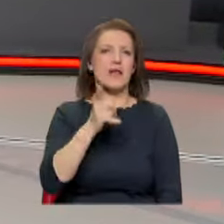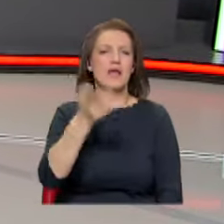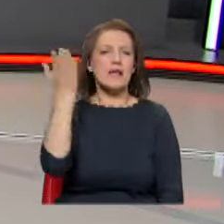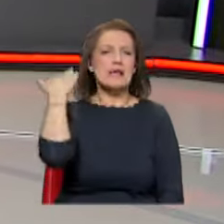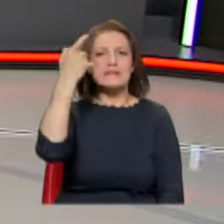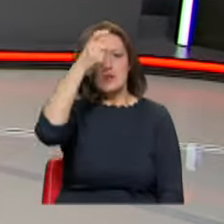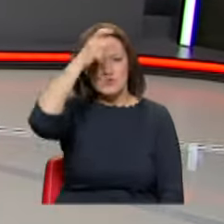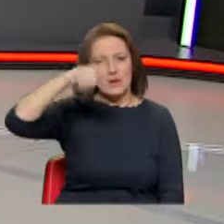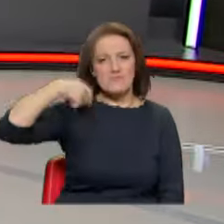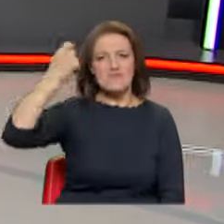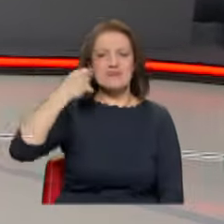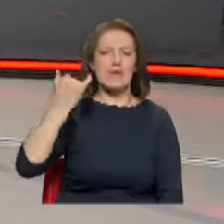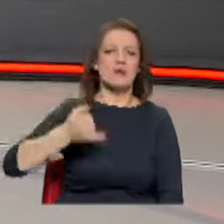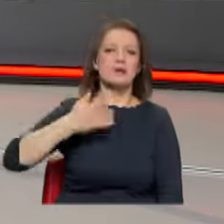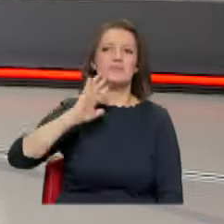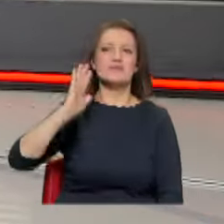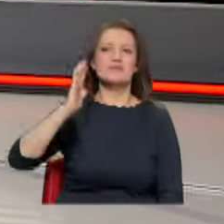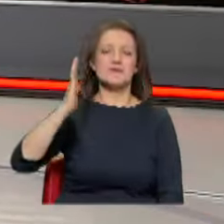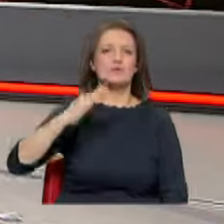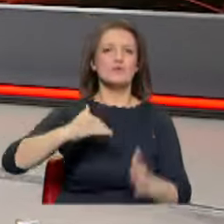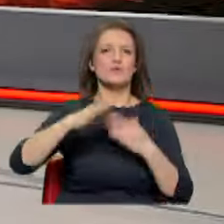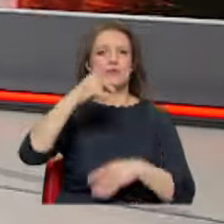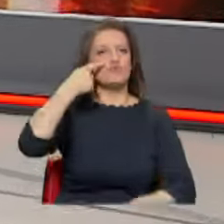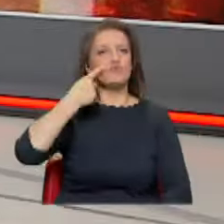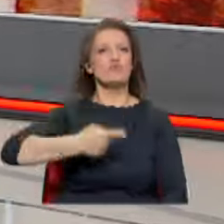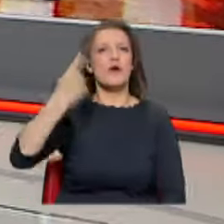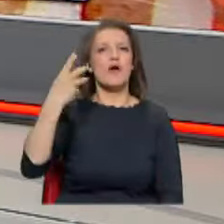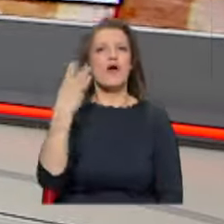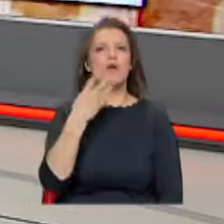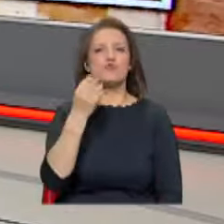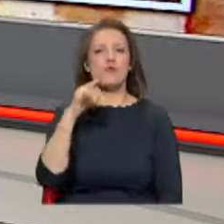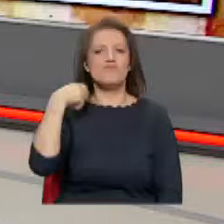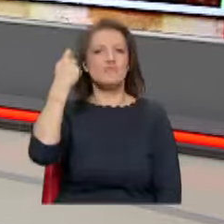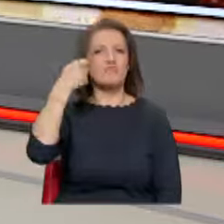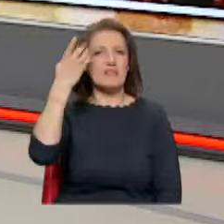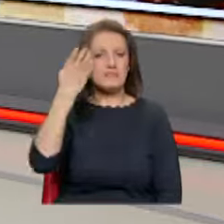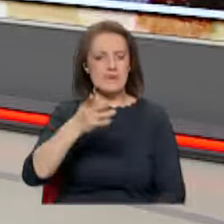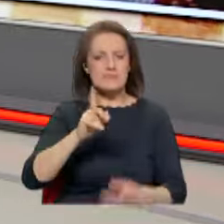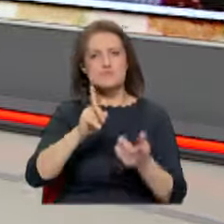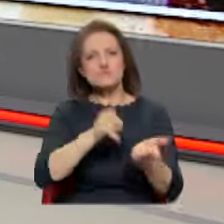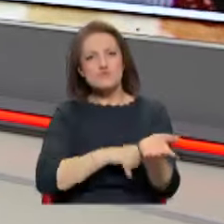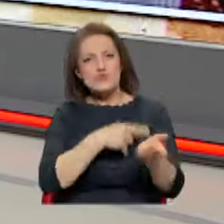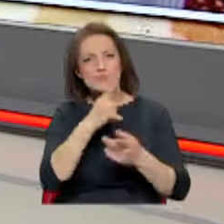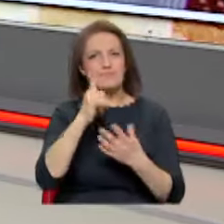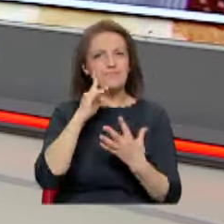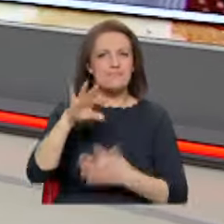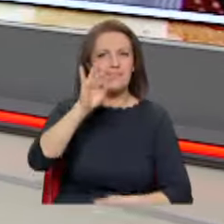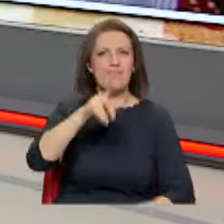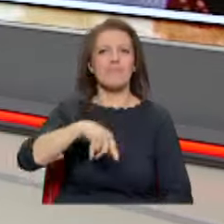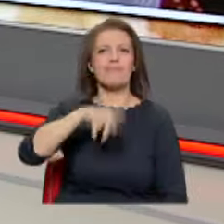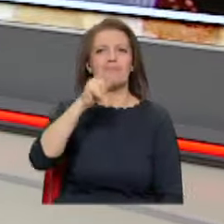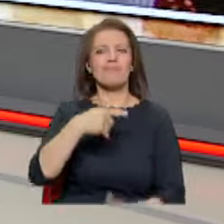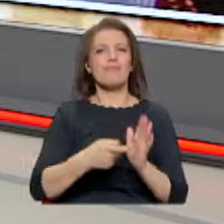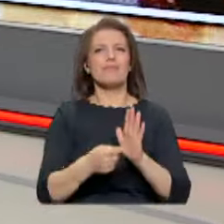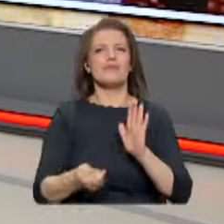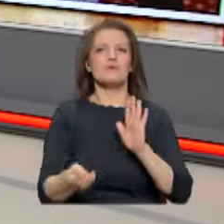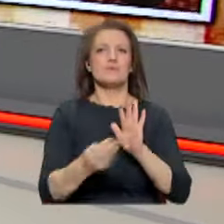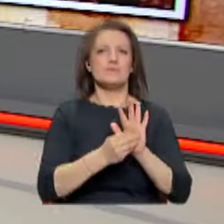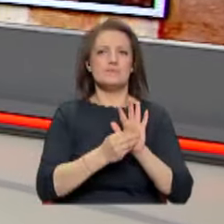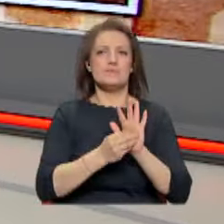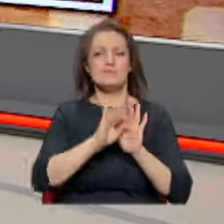eski Türk filmleri dalgası yükseliyor. Cumhurbaşkanı Erdoğan pek çok filmi veya karakterini gündeme getiriyor.